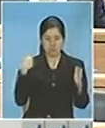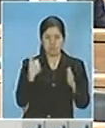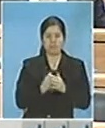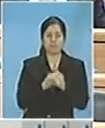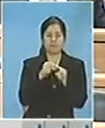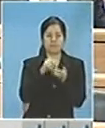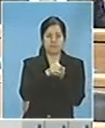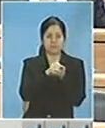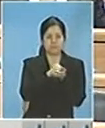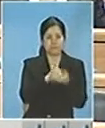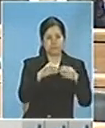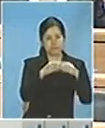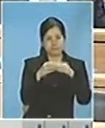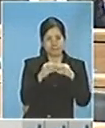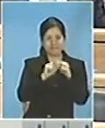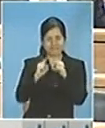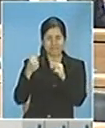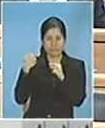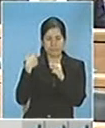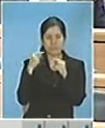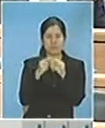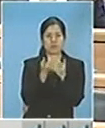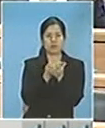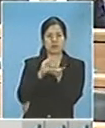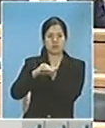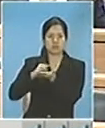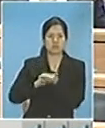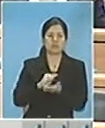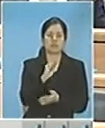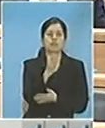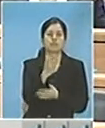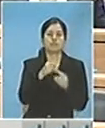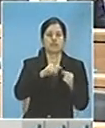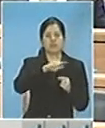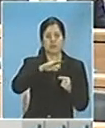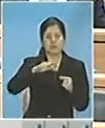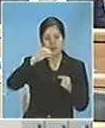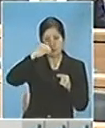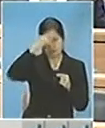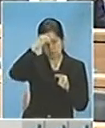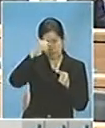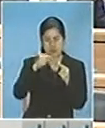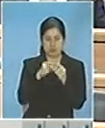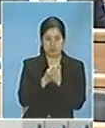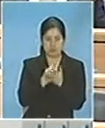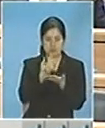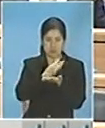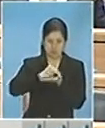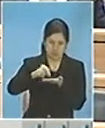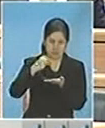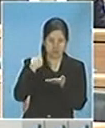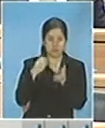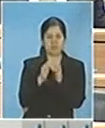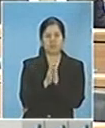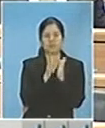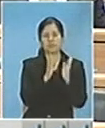หมายที่ไม่ได้เก็บค่าบริการก็คือนักเรียนนิสิตนักศึกษารวมทั้ง